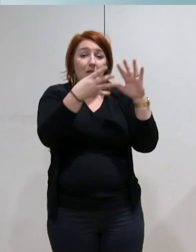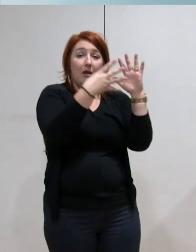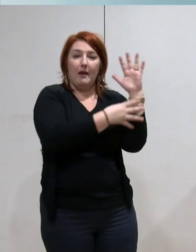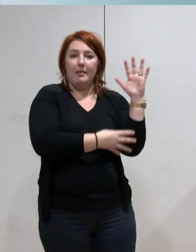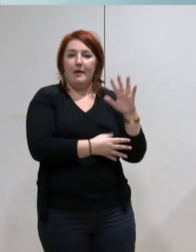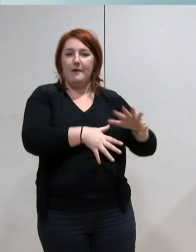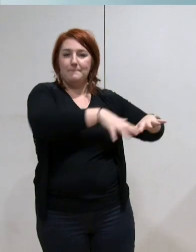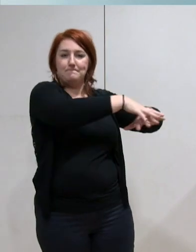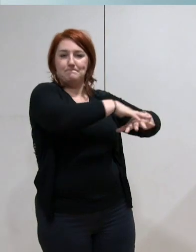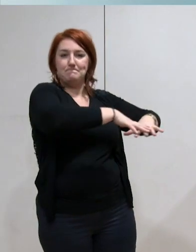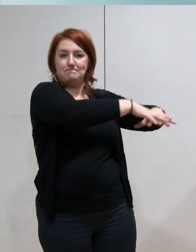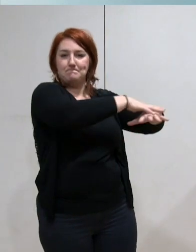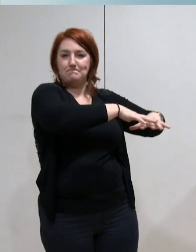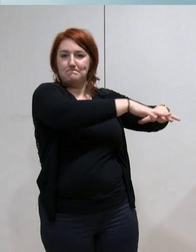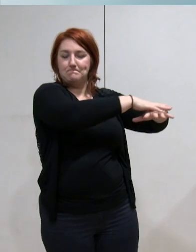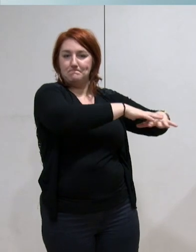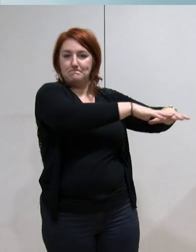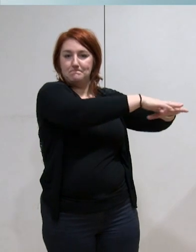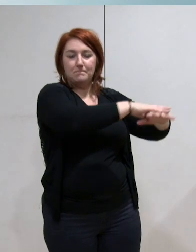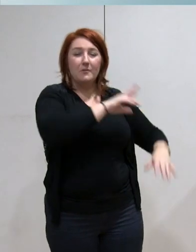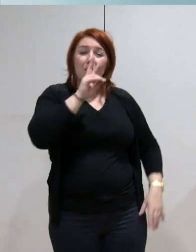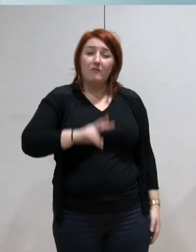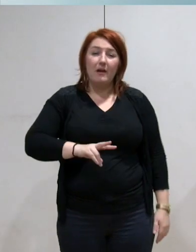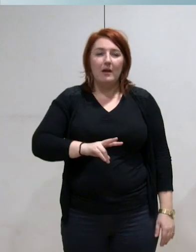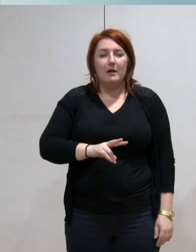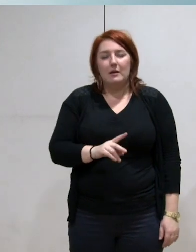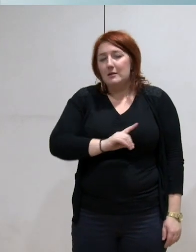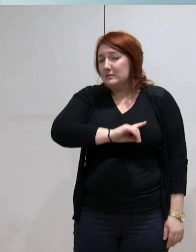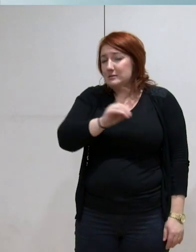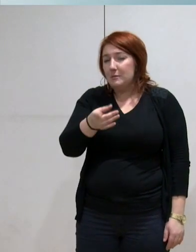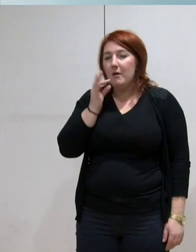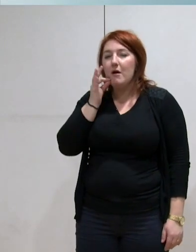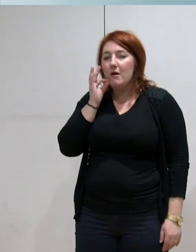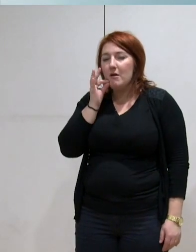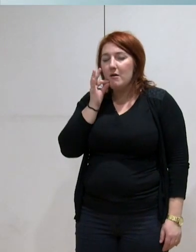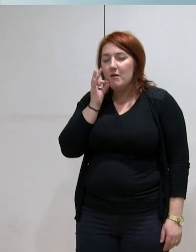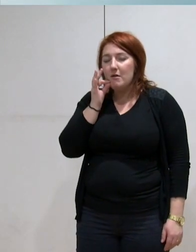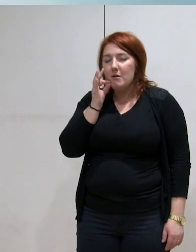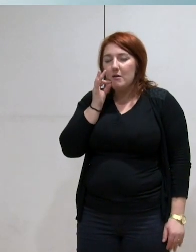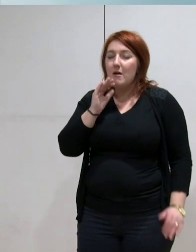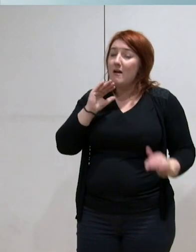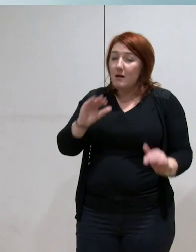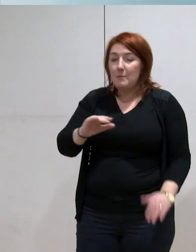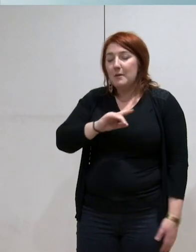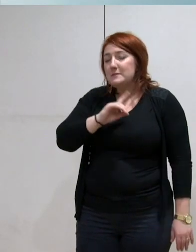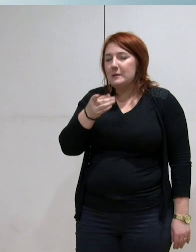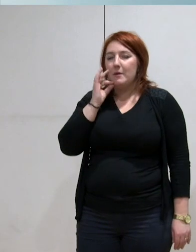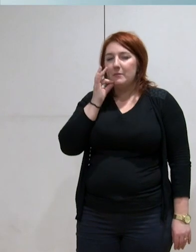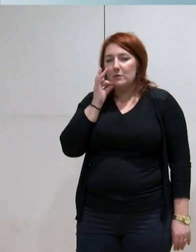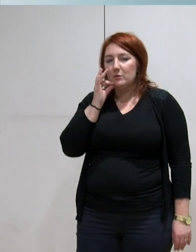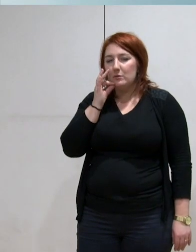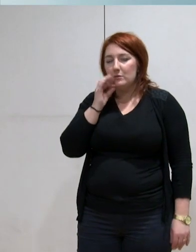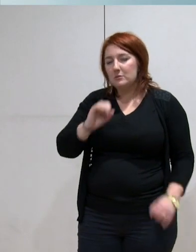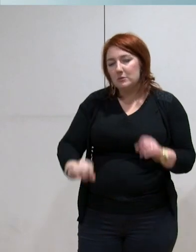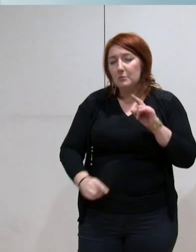tous ce n'est pas unin quand même ce n'est pas anodin quand même parce que